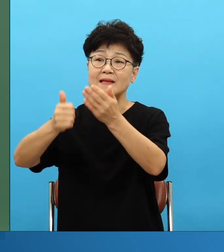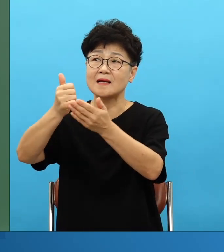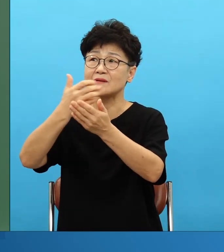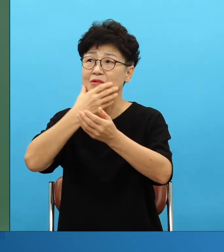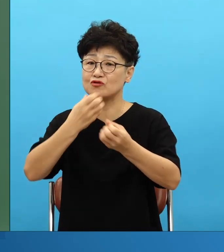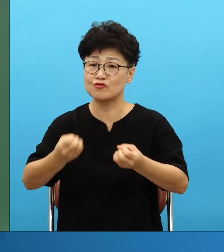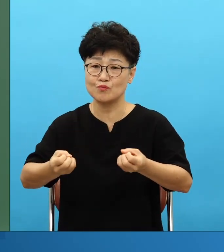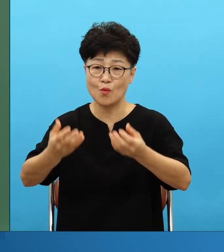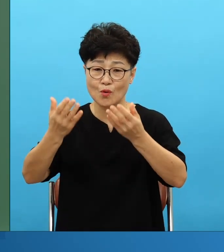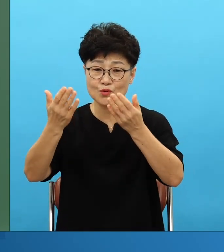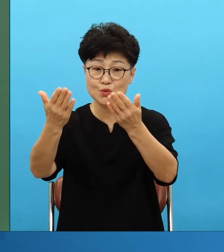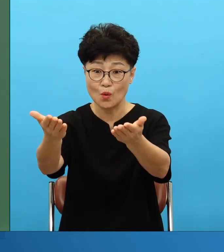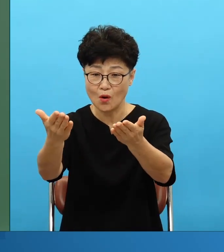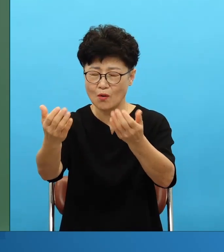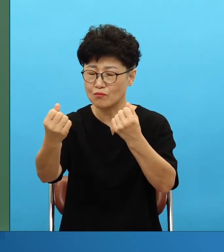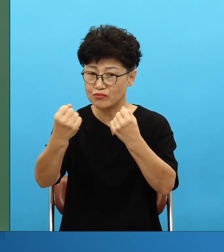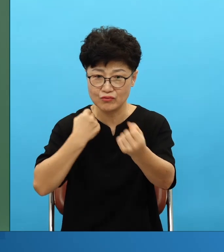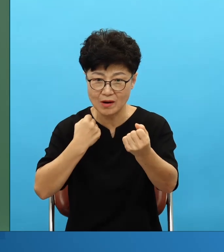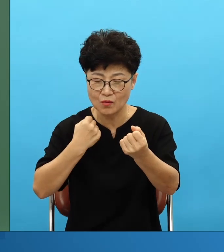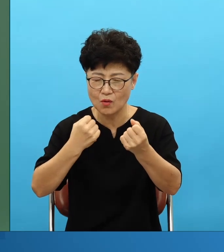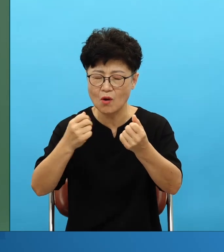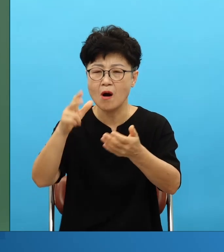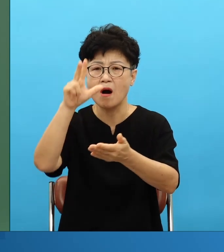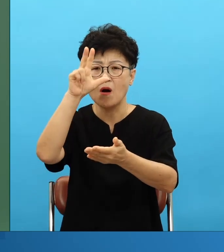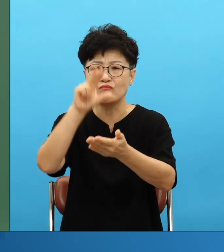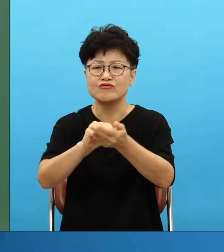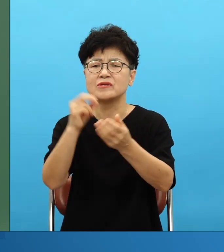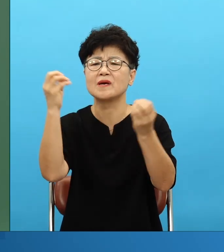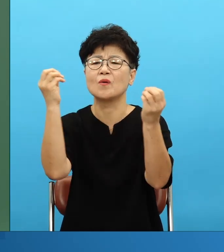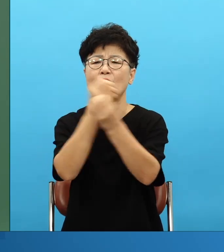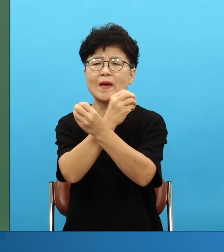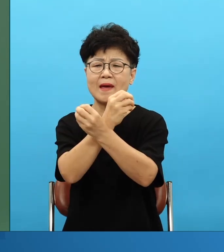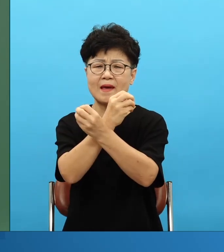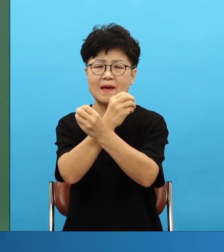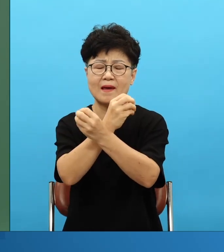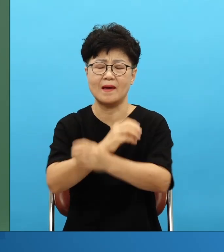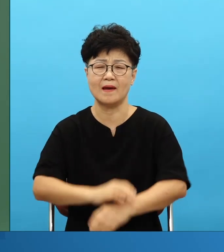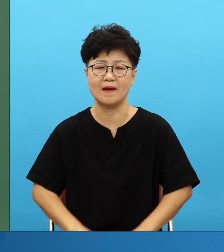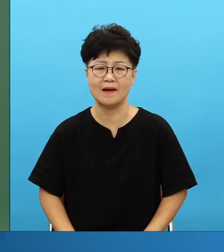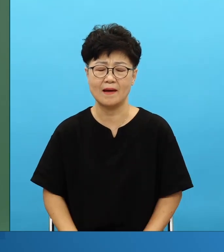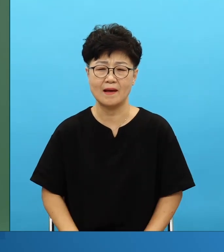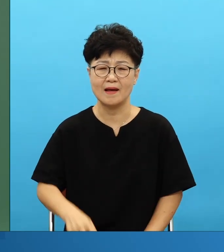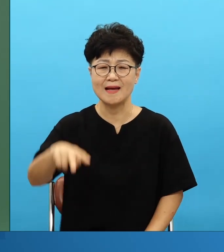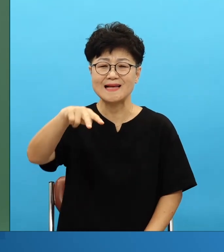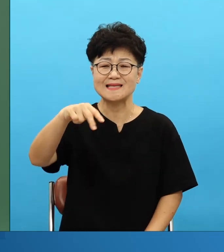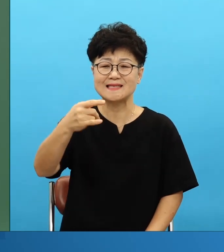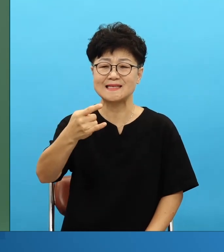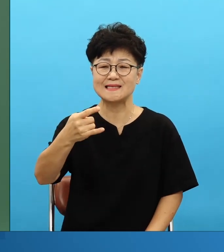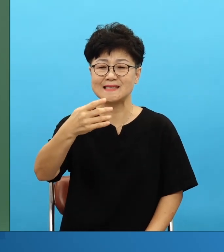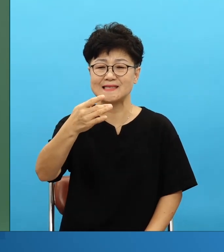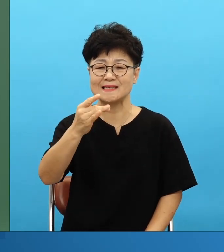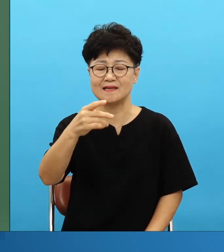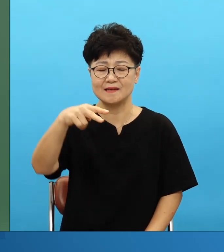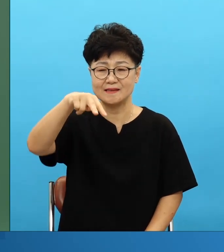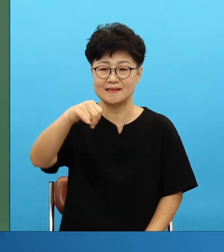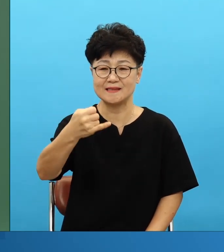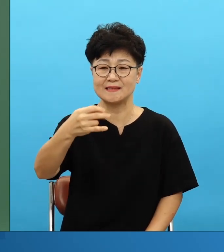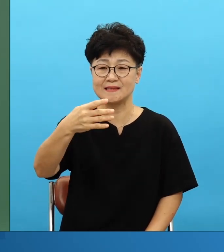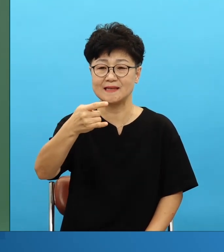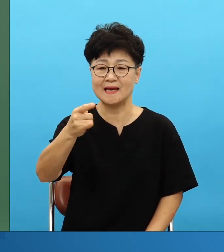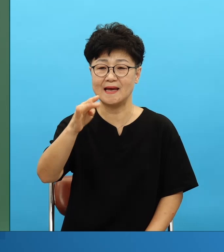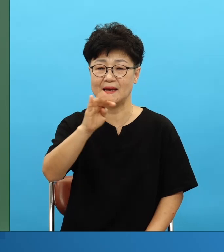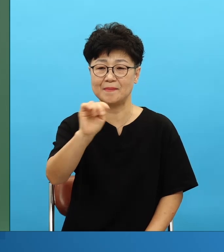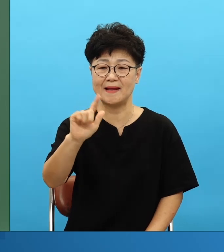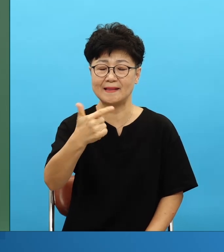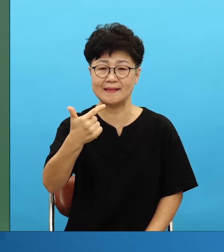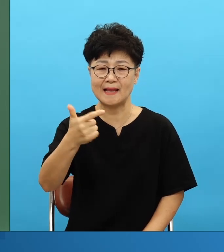God even gave us blessings, but we view that as problems as well. 서대반의 환란을 인하여 그랬어요. It says, in connection with the persecution 문제 of 아닙니다. Stephen. That